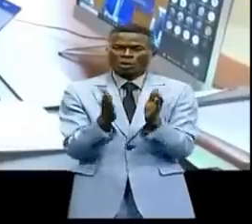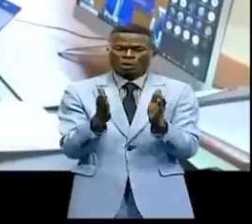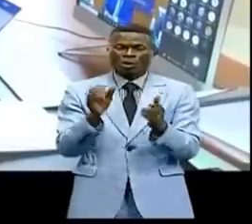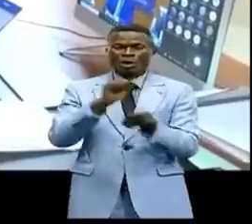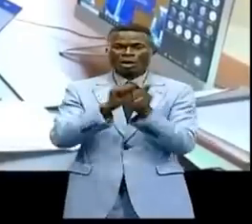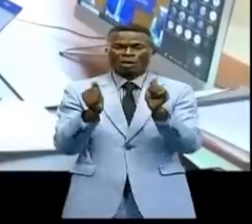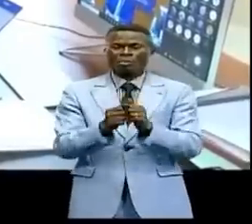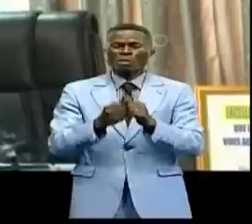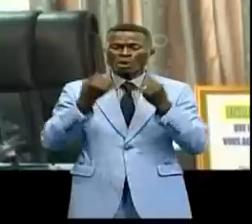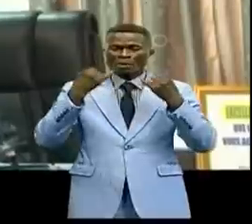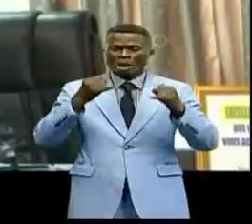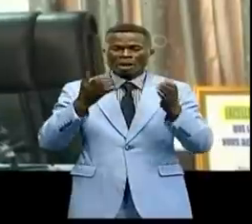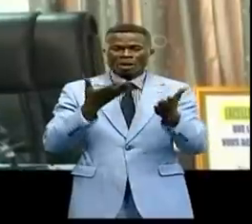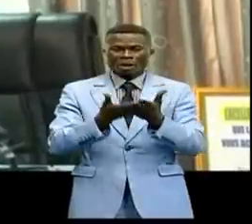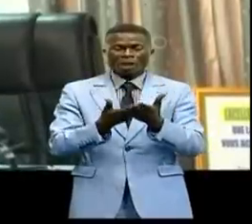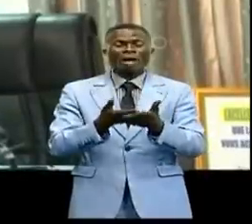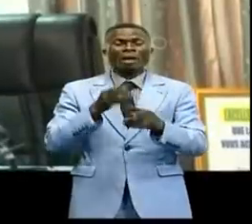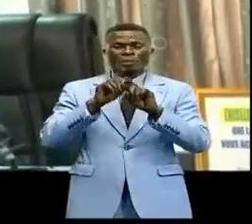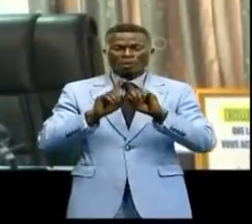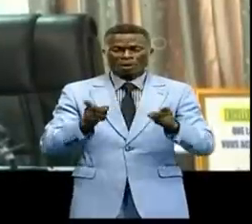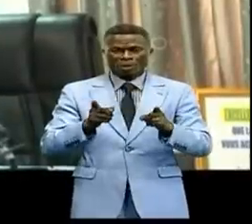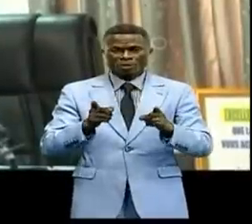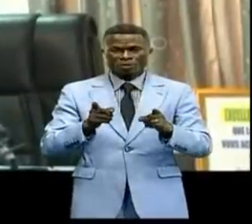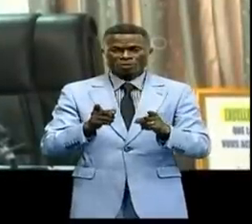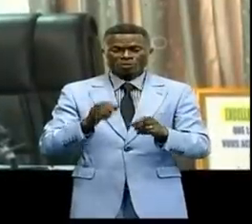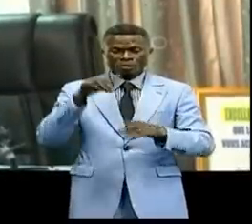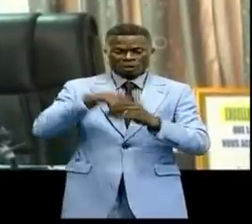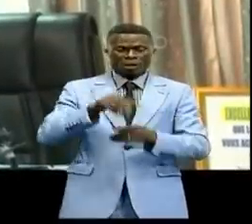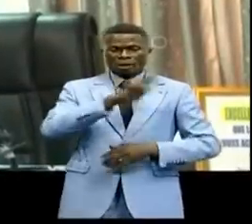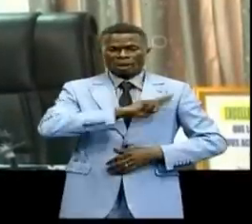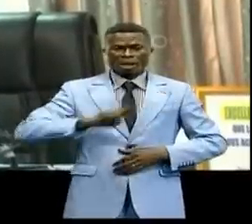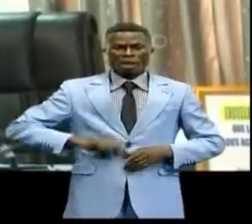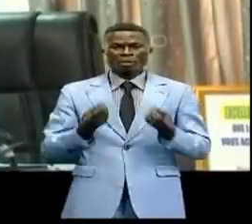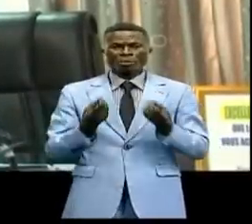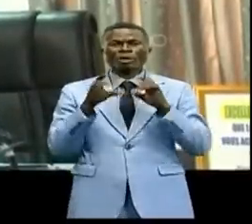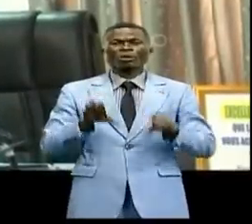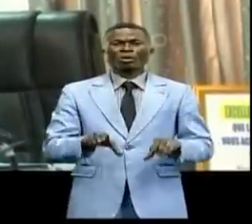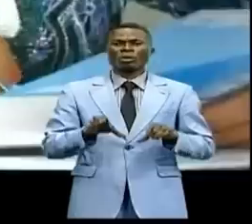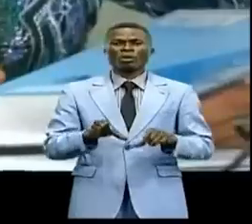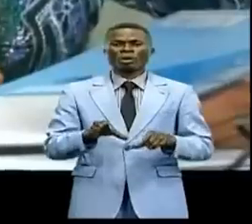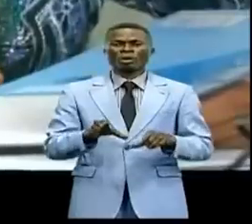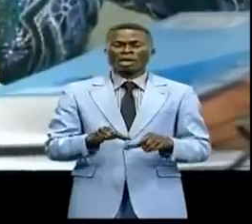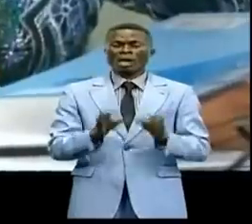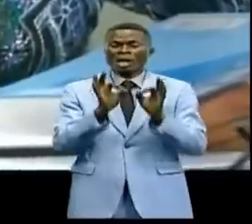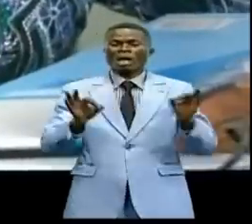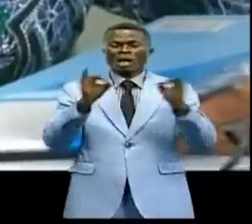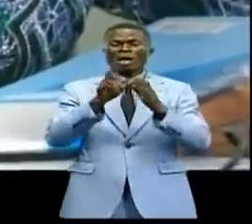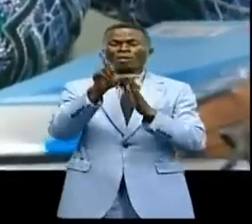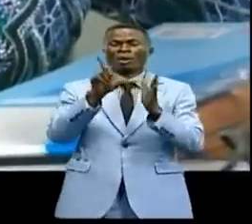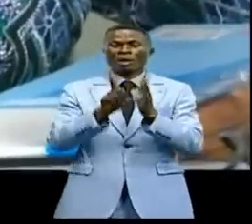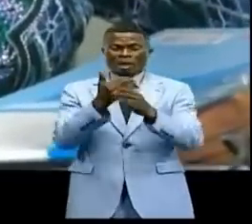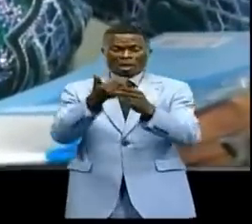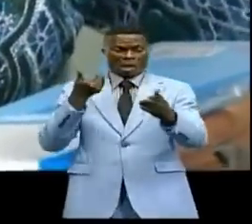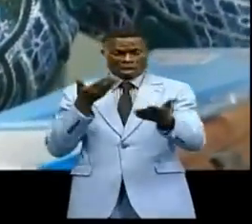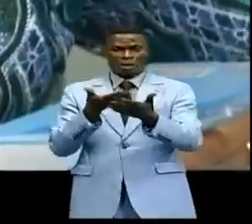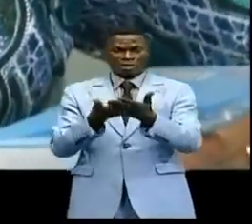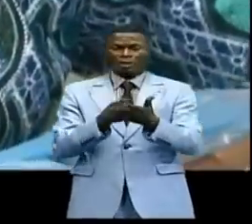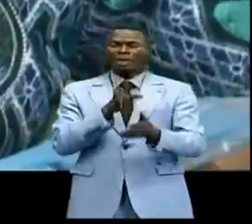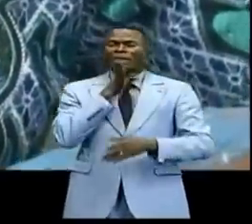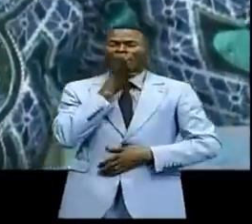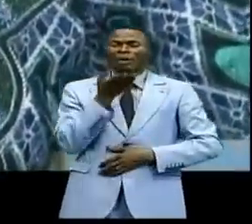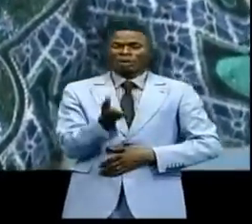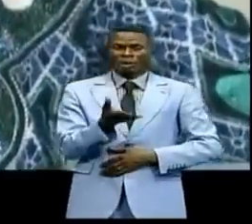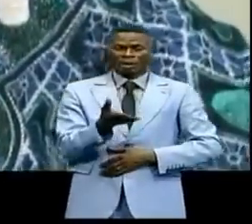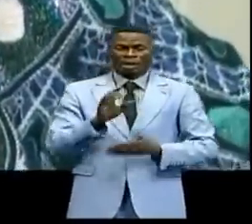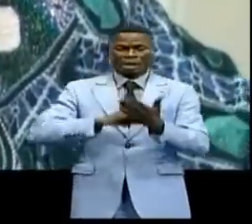secteur informel. Cependant, en République démocratique du Congo, l'impact de la loi précitée tarde à venir. Ainsi,